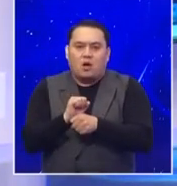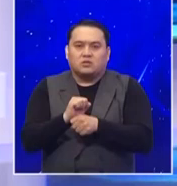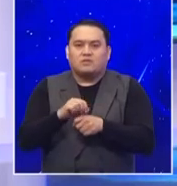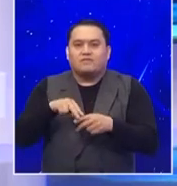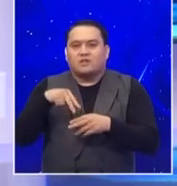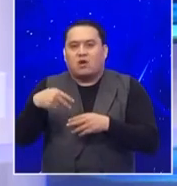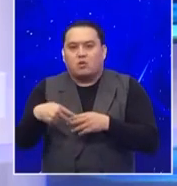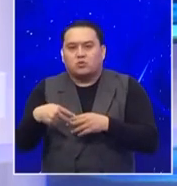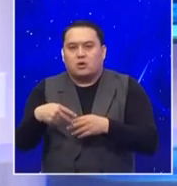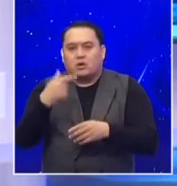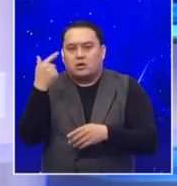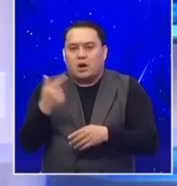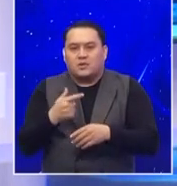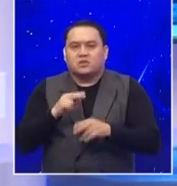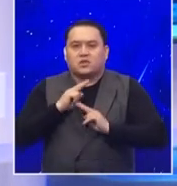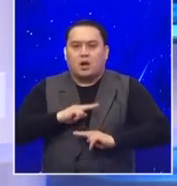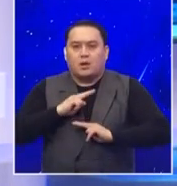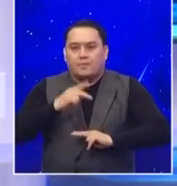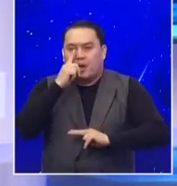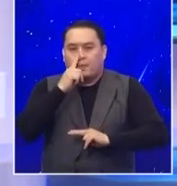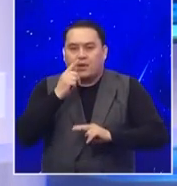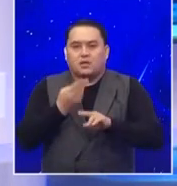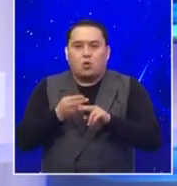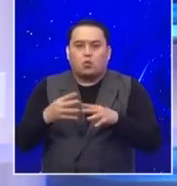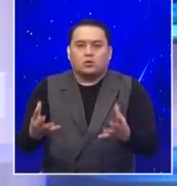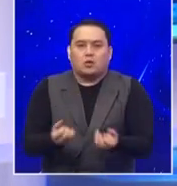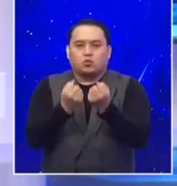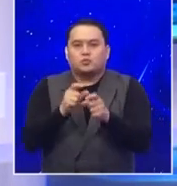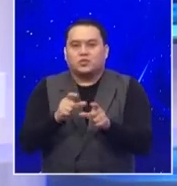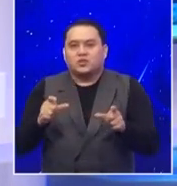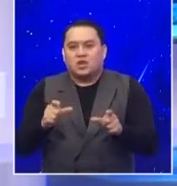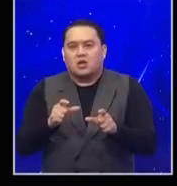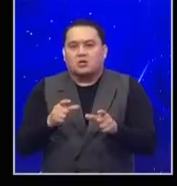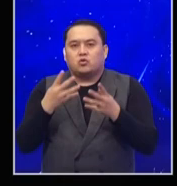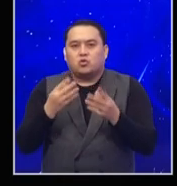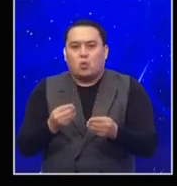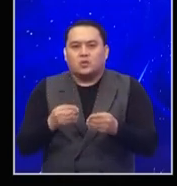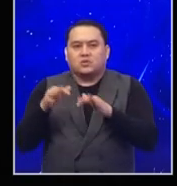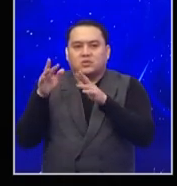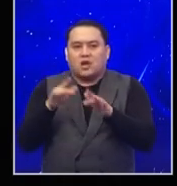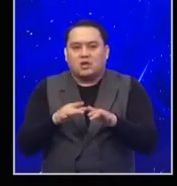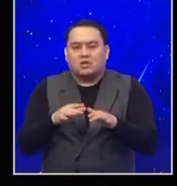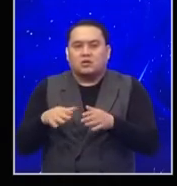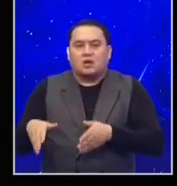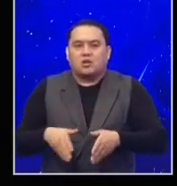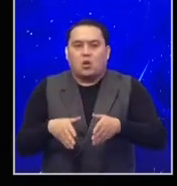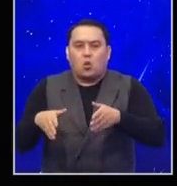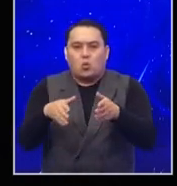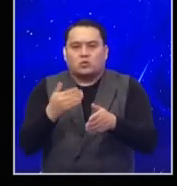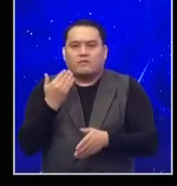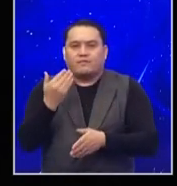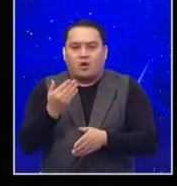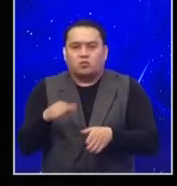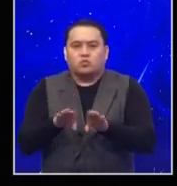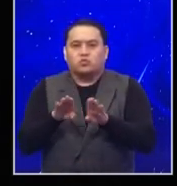высоты. Благодаря грамотно и своевременно предпринятым мерам удалось спасти людей. Днем ранее из снежного плена на трассе Коктал-Сарыөзек